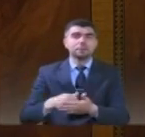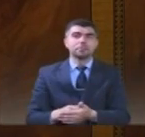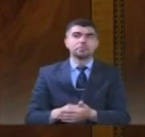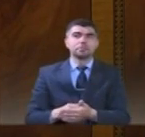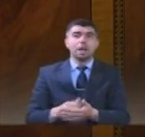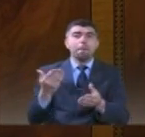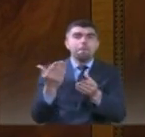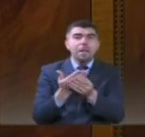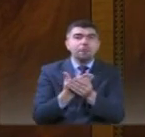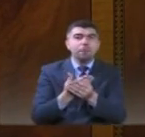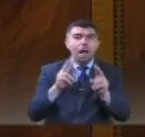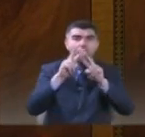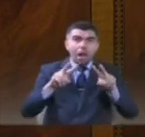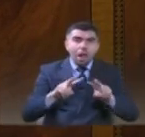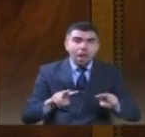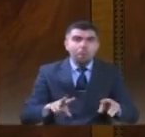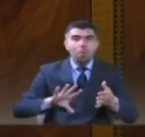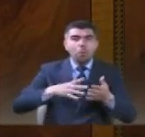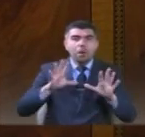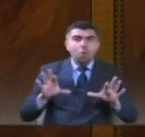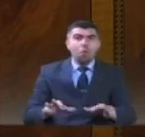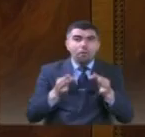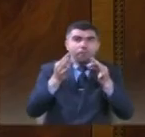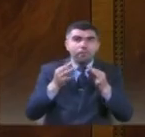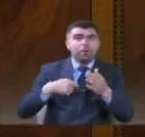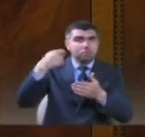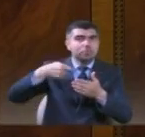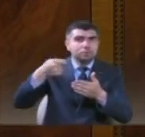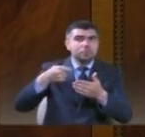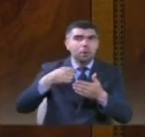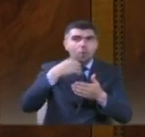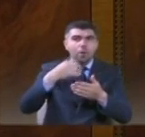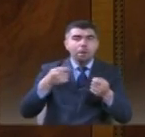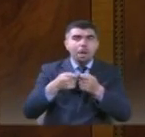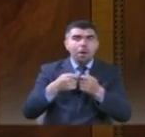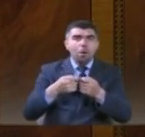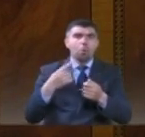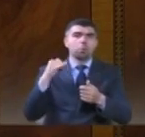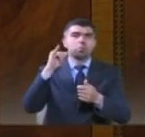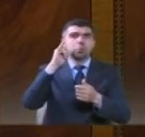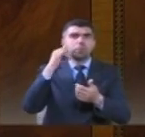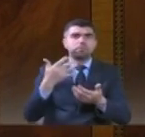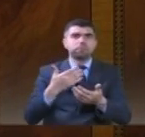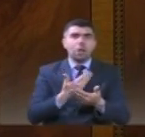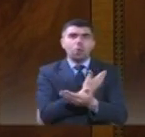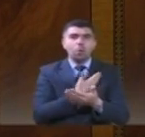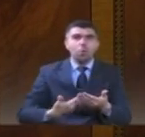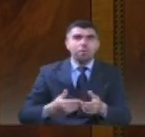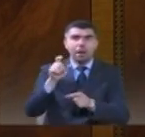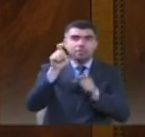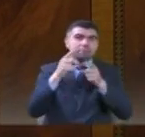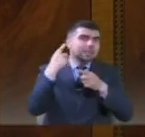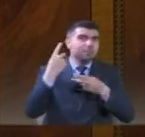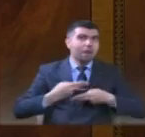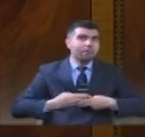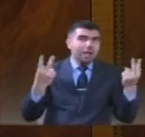والملفات تتدرس والبعض منها تتأدى، ويتقال كتكذبوا الحكومه ديالكم عند الشعب ديالكم.